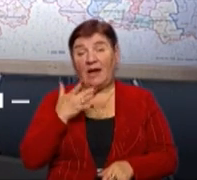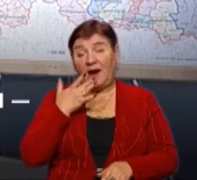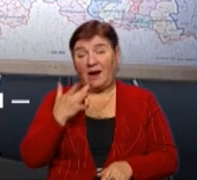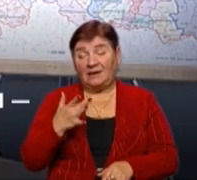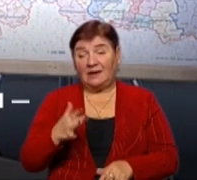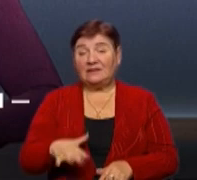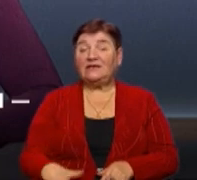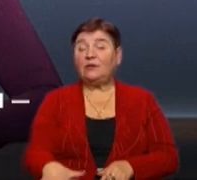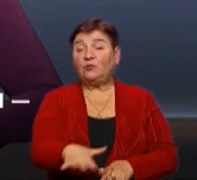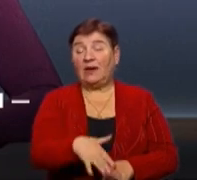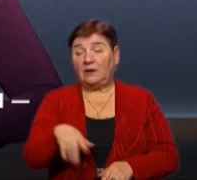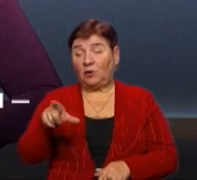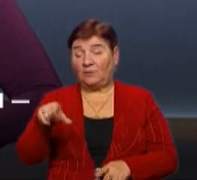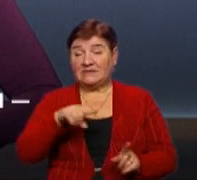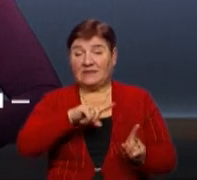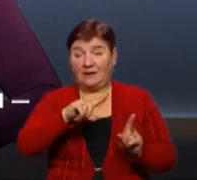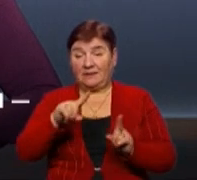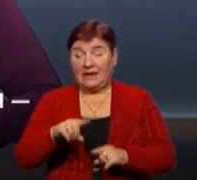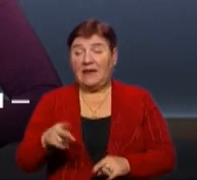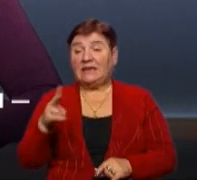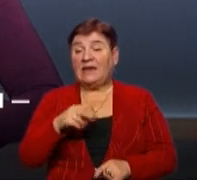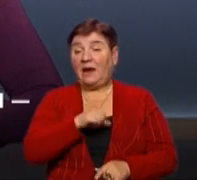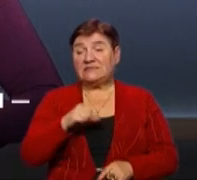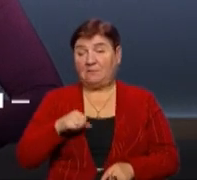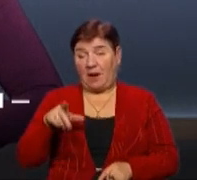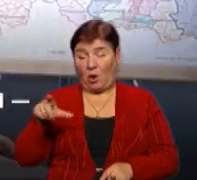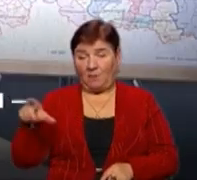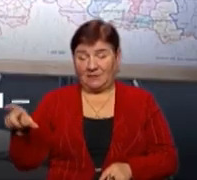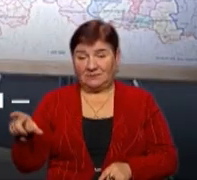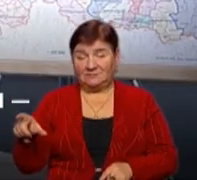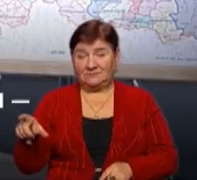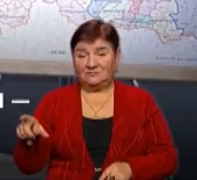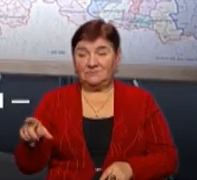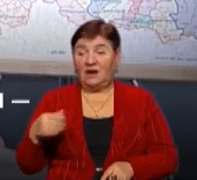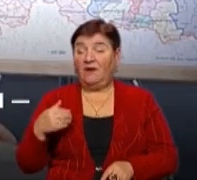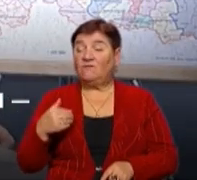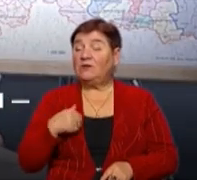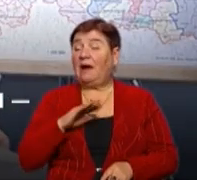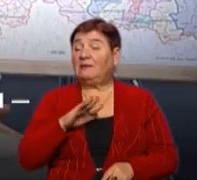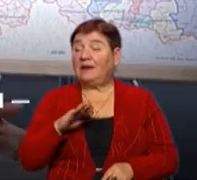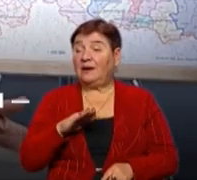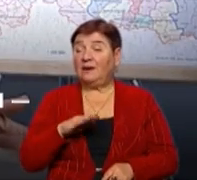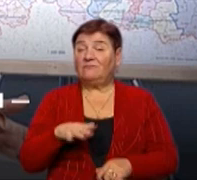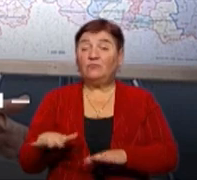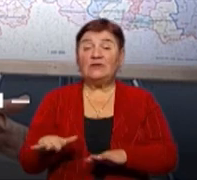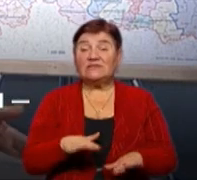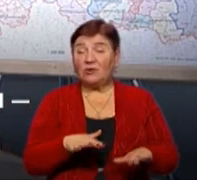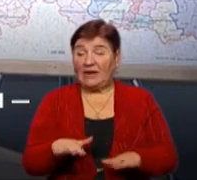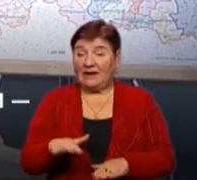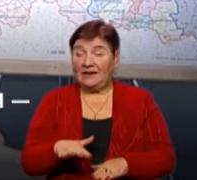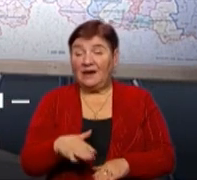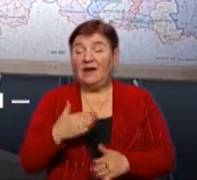Рада територіальних громад Закарпаття для, власне, самих громад? Ну, вона не функціональна, має